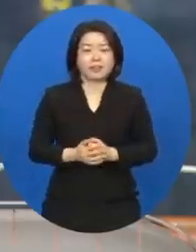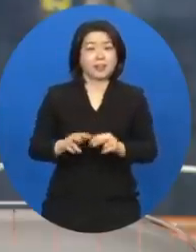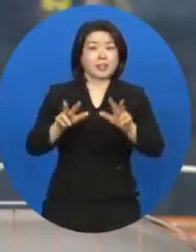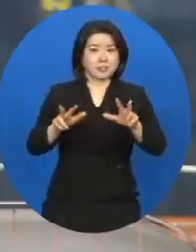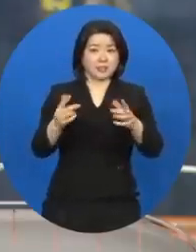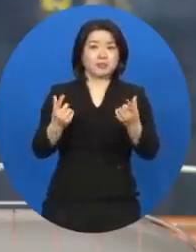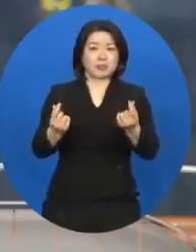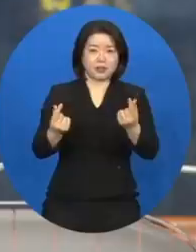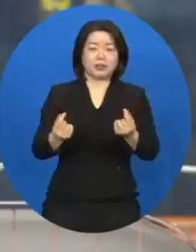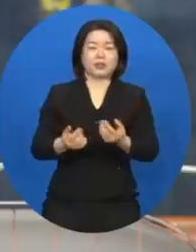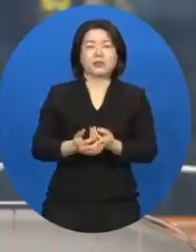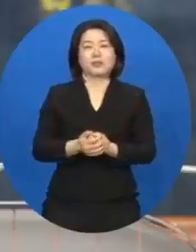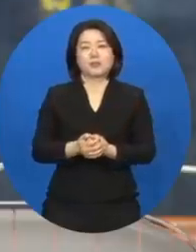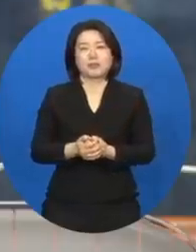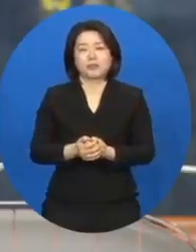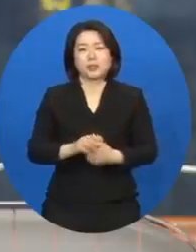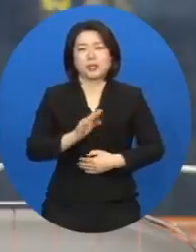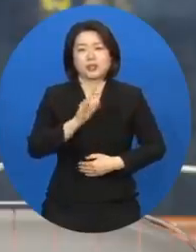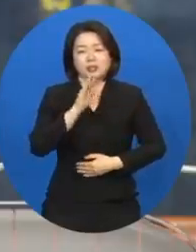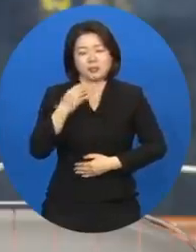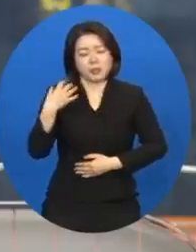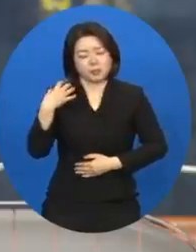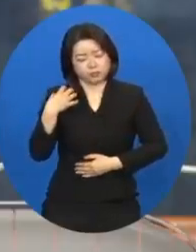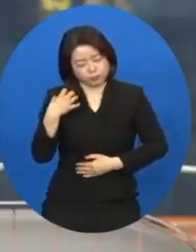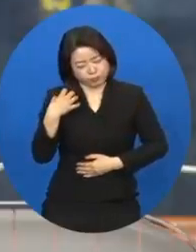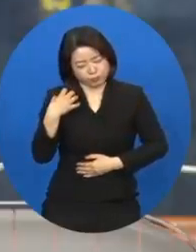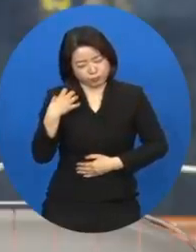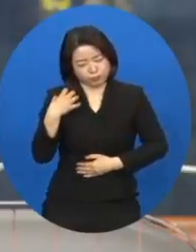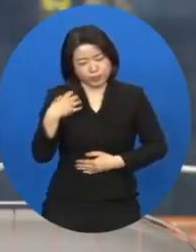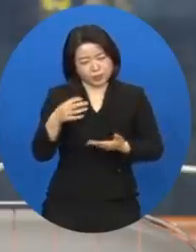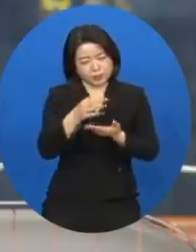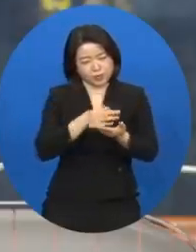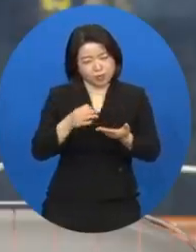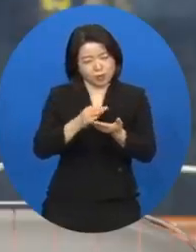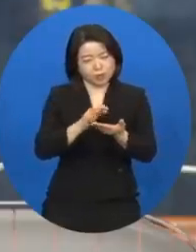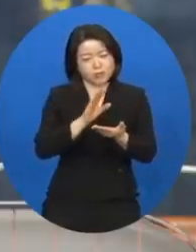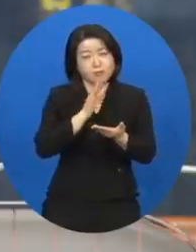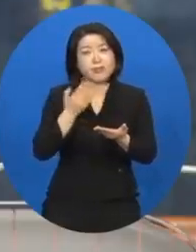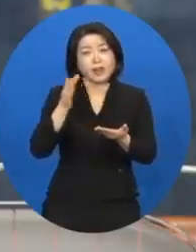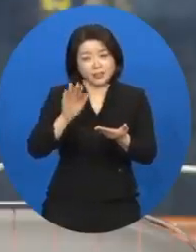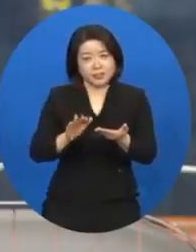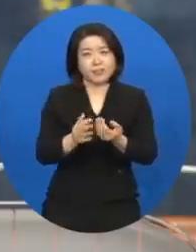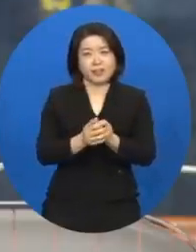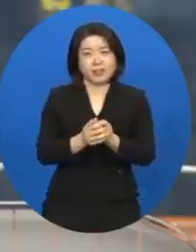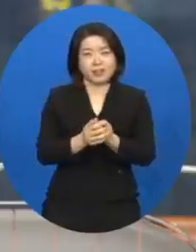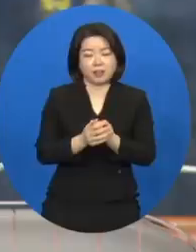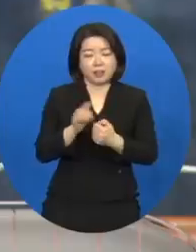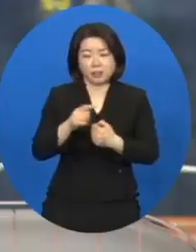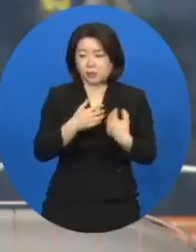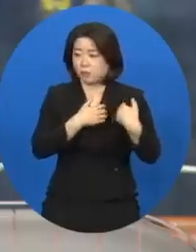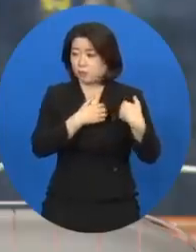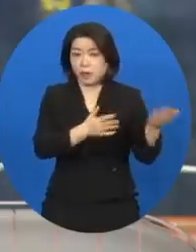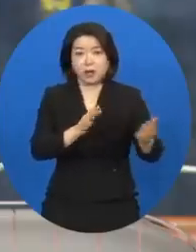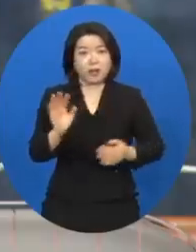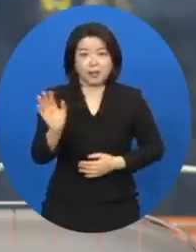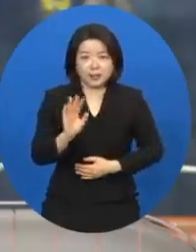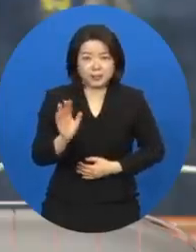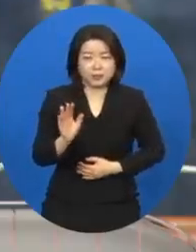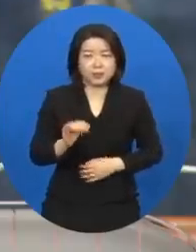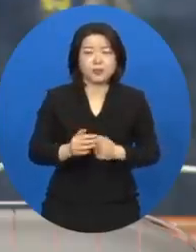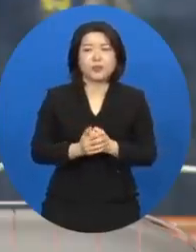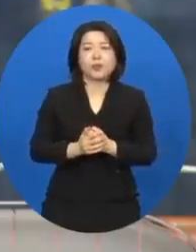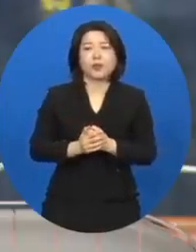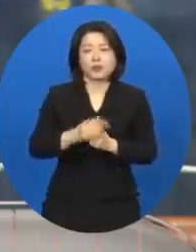지금처럼 정말 부담스럽기만 한 헌금 같은데 이거 듣다고 외면할 수도 없고